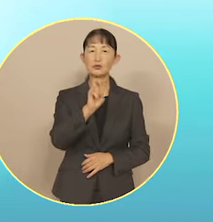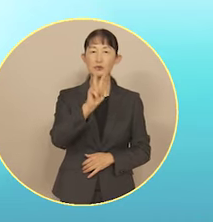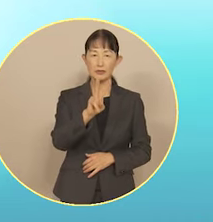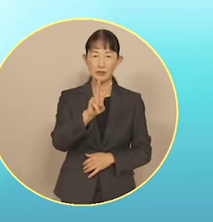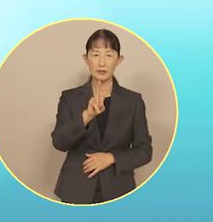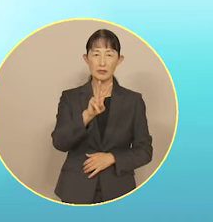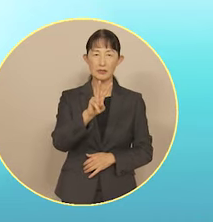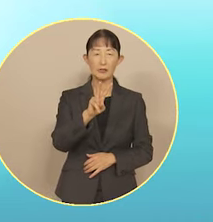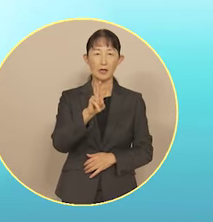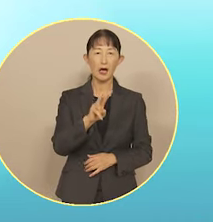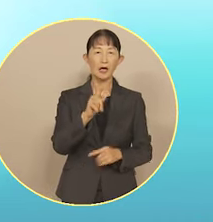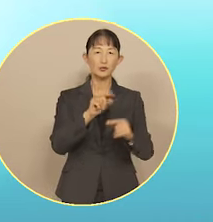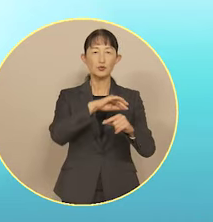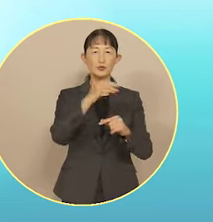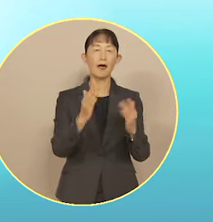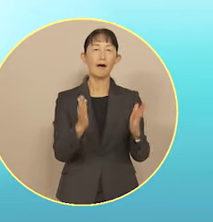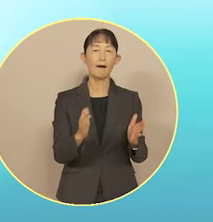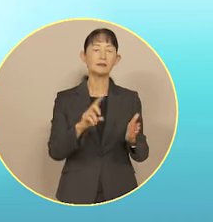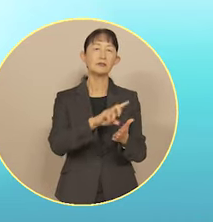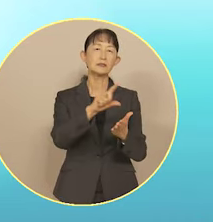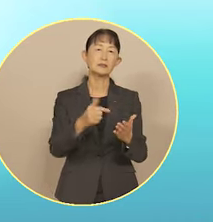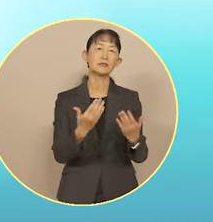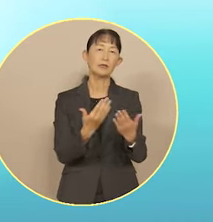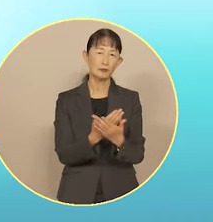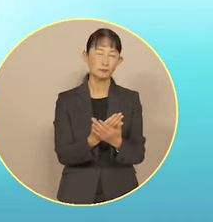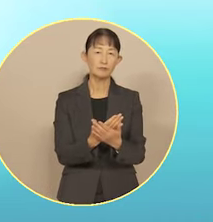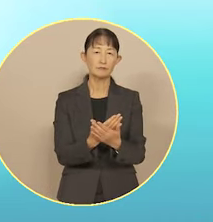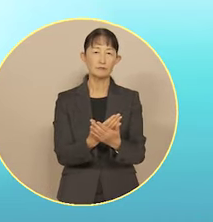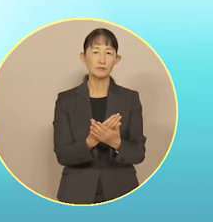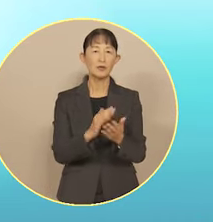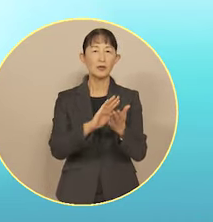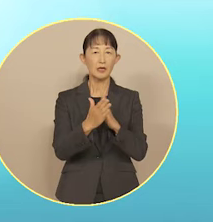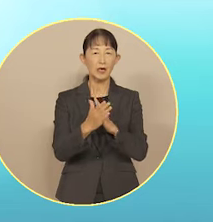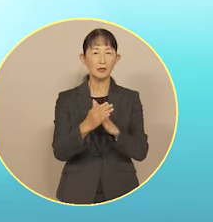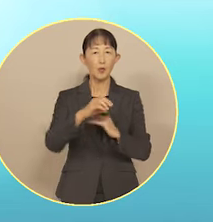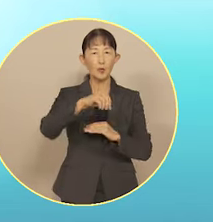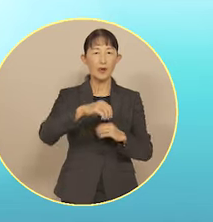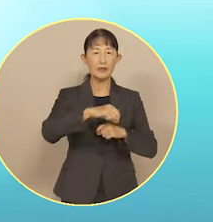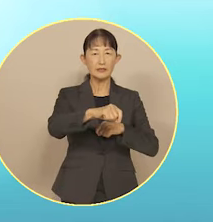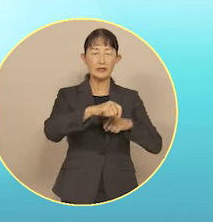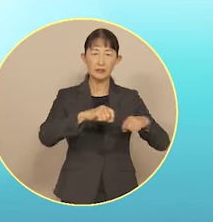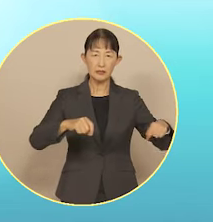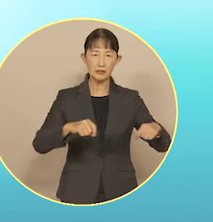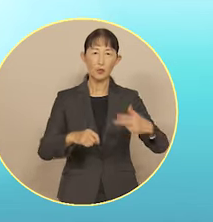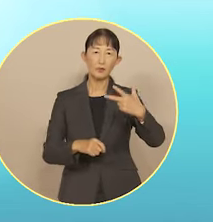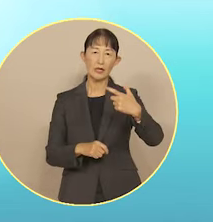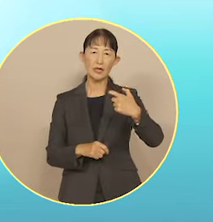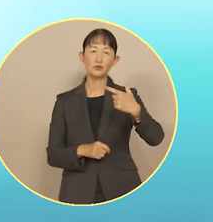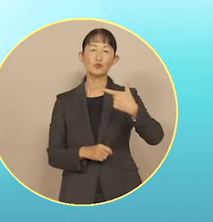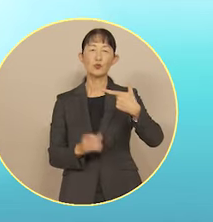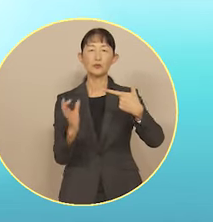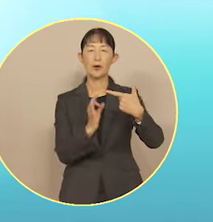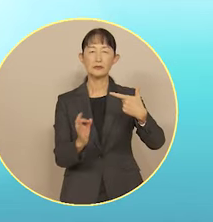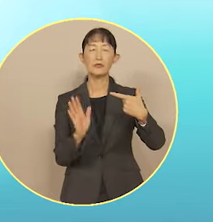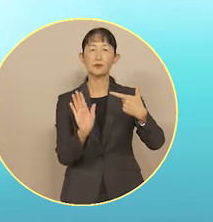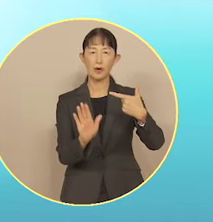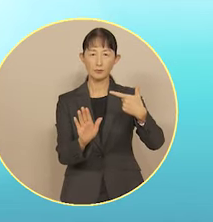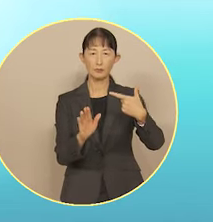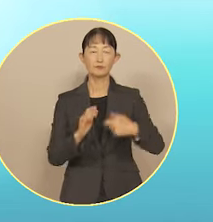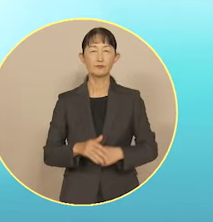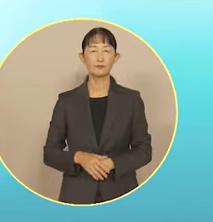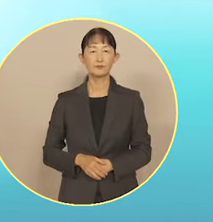町村が中地域でえ限度の面積の約76を占めているとされてい